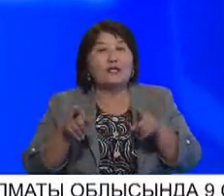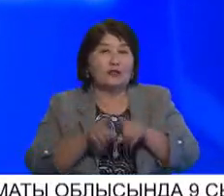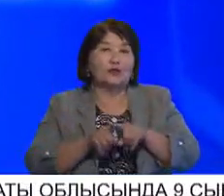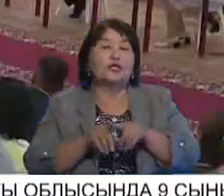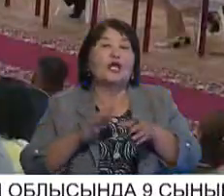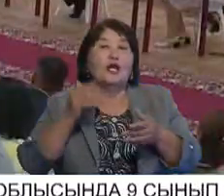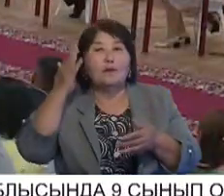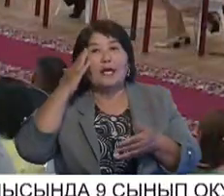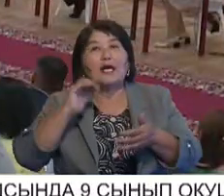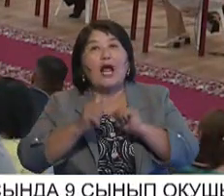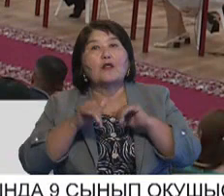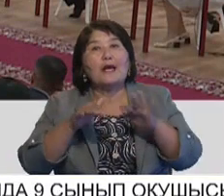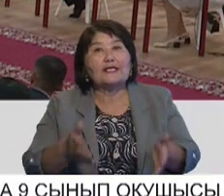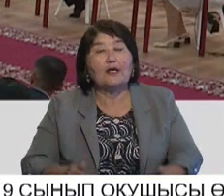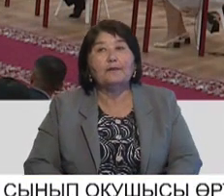алмасты.